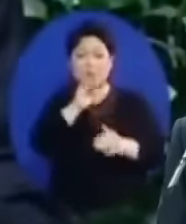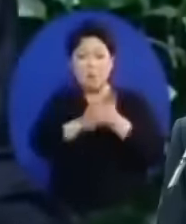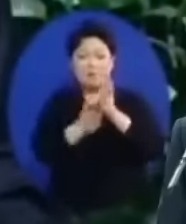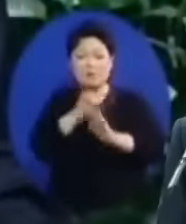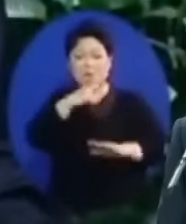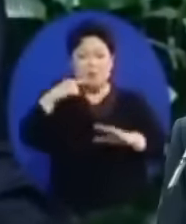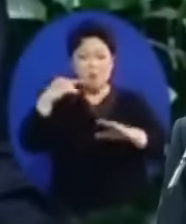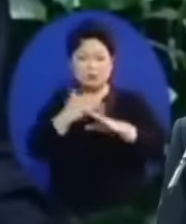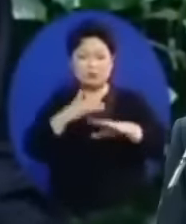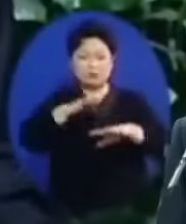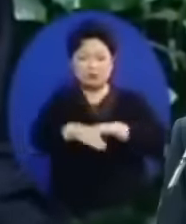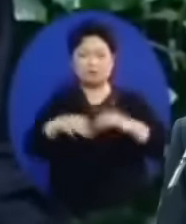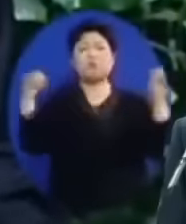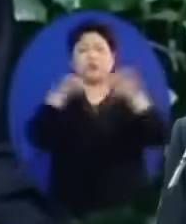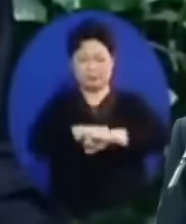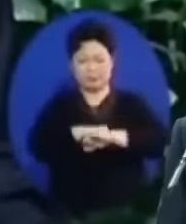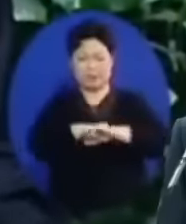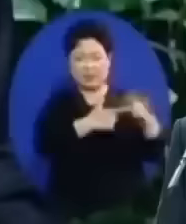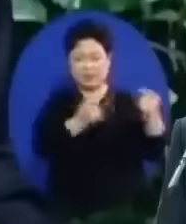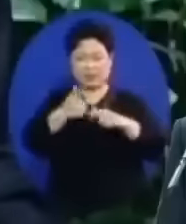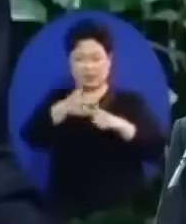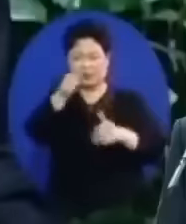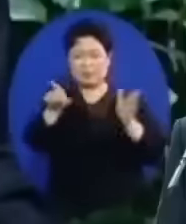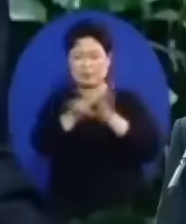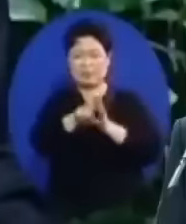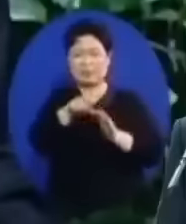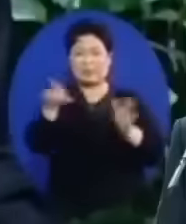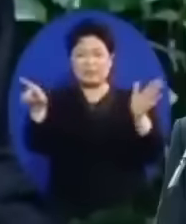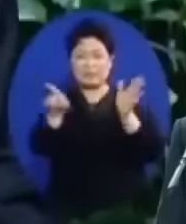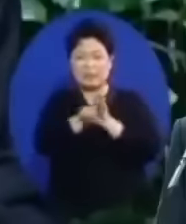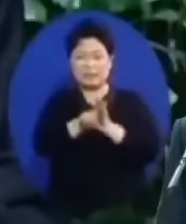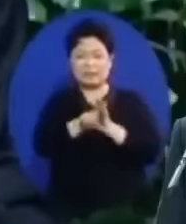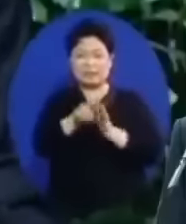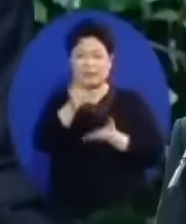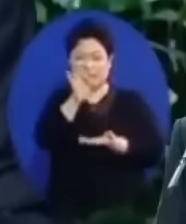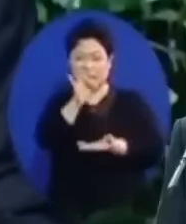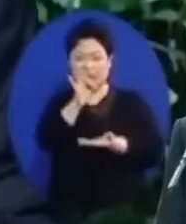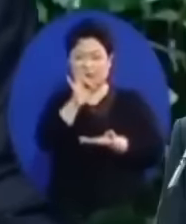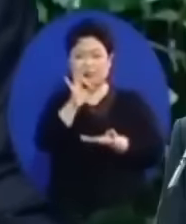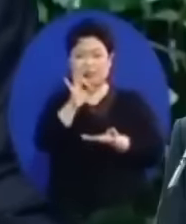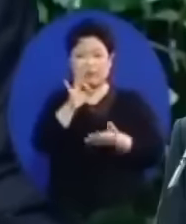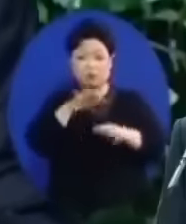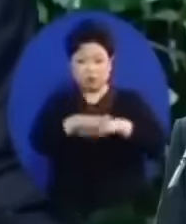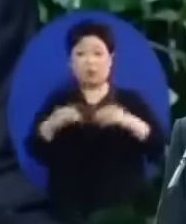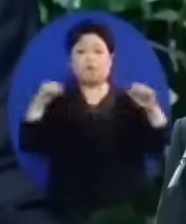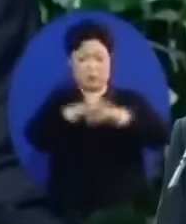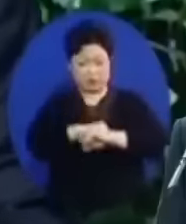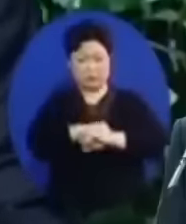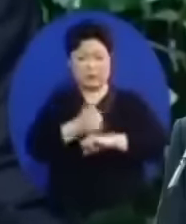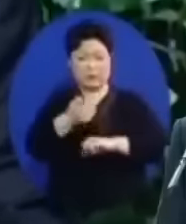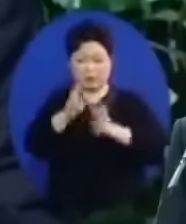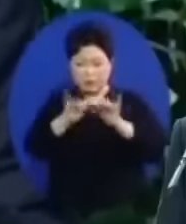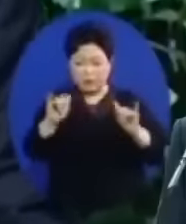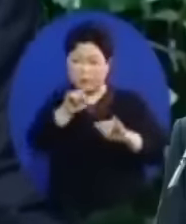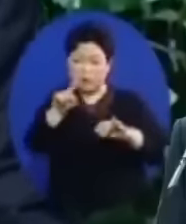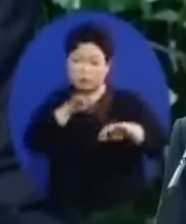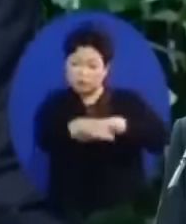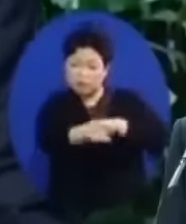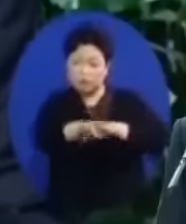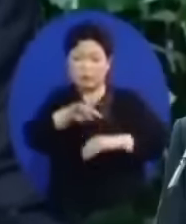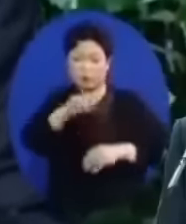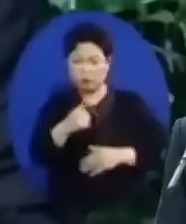공산주의는 망했습니다. 이와 같이 예수 믿는 신앙의 정신이 없는 자본주의도 망하는 것입니다. 인간의 어떤